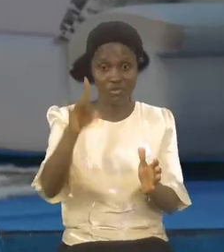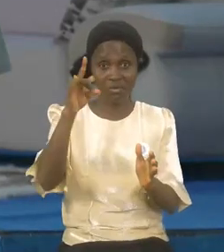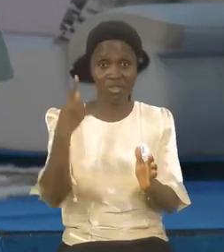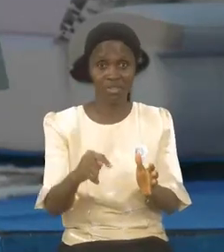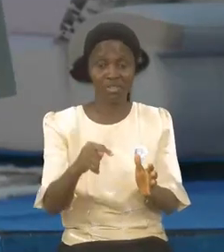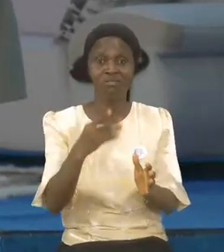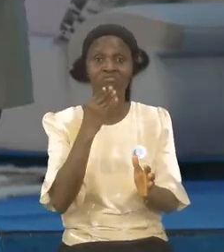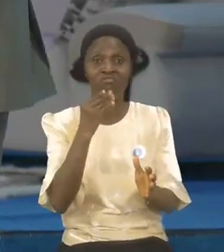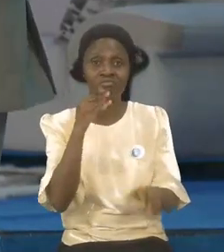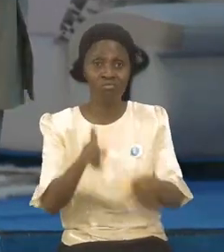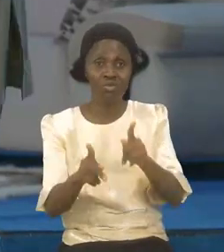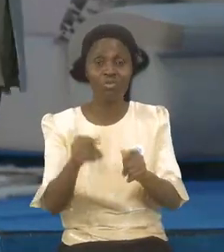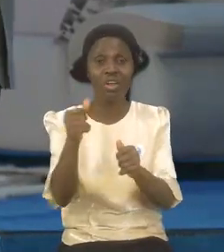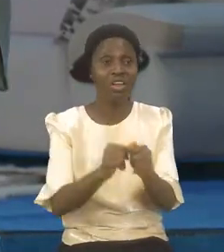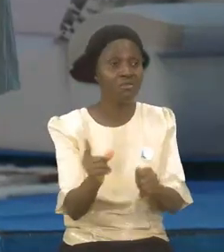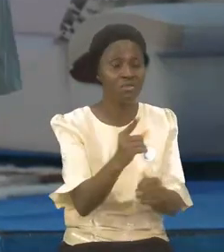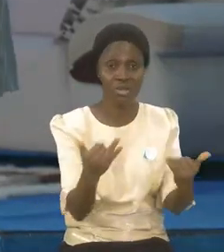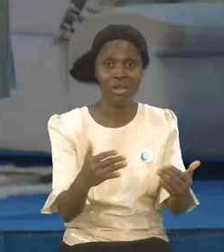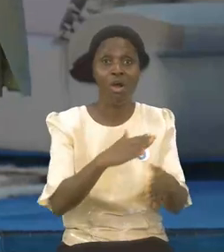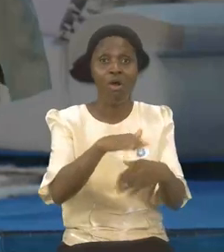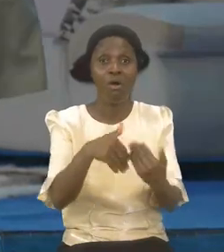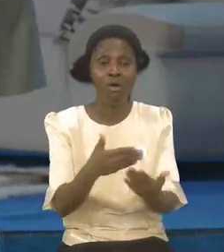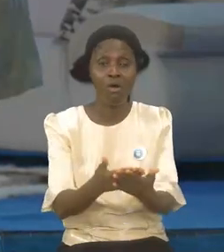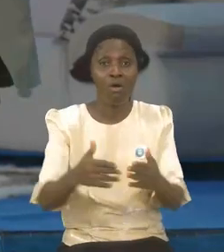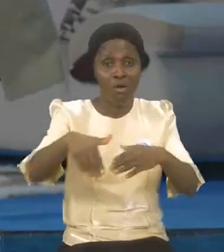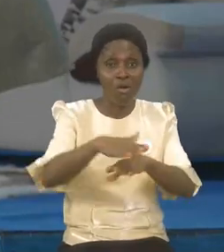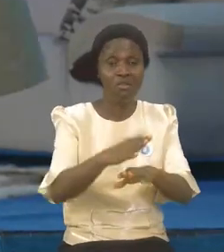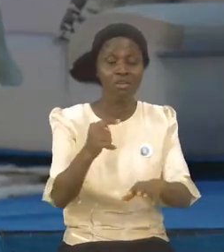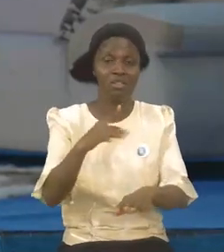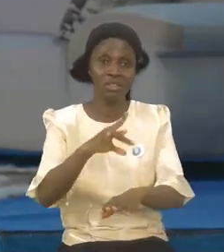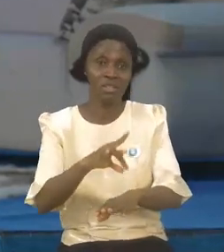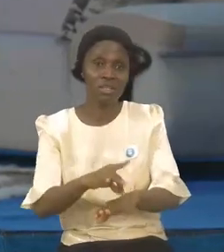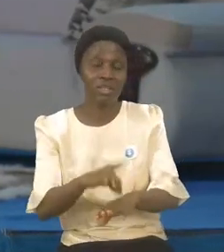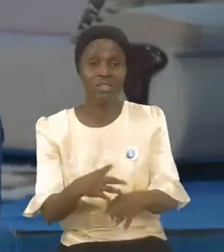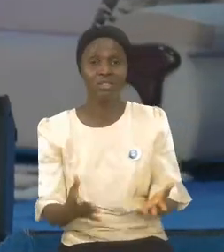maintenant, presque sur toute la terre. Quoique certains, depuis